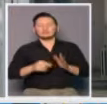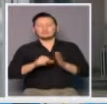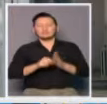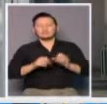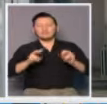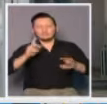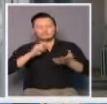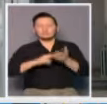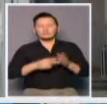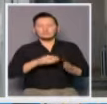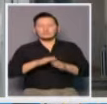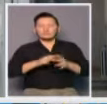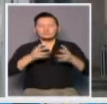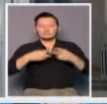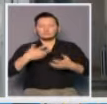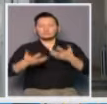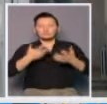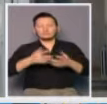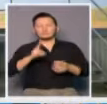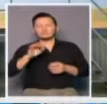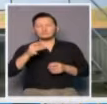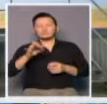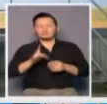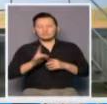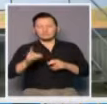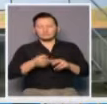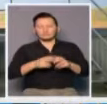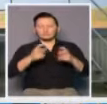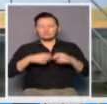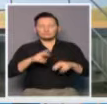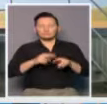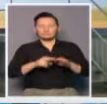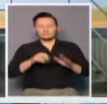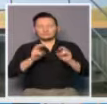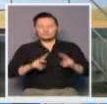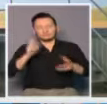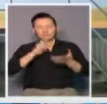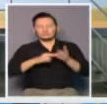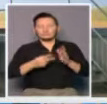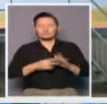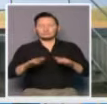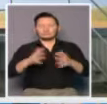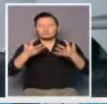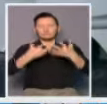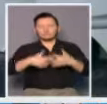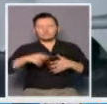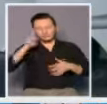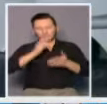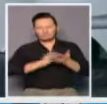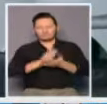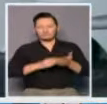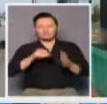Именно там находится контрольно-пропускной пункт Курмангазы, который проводит паспортные, таможенные и другие виды контроля на государственной